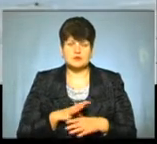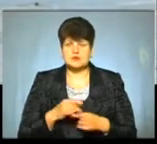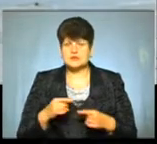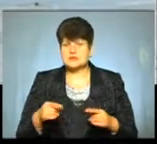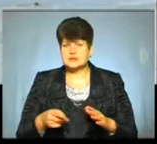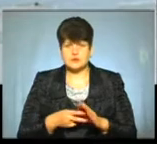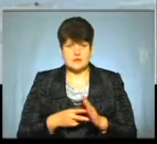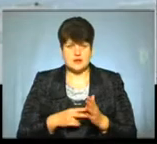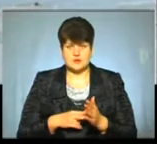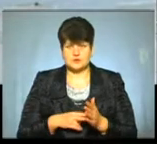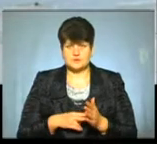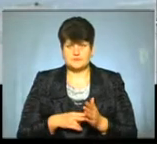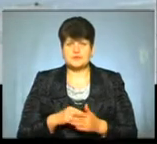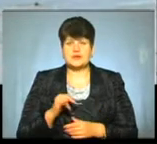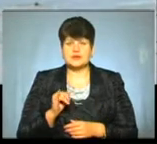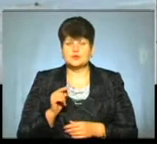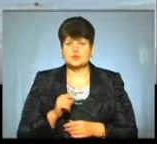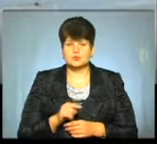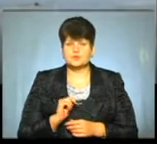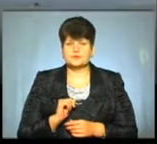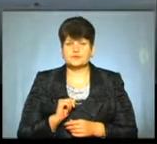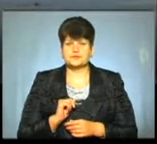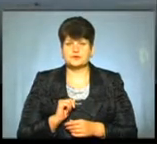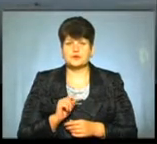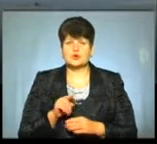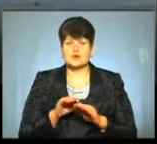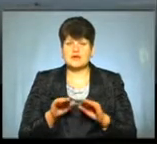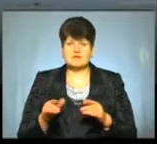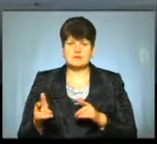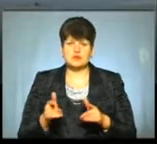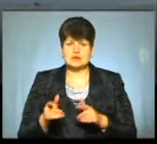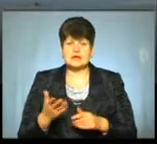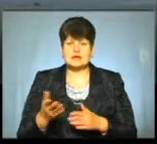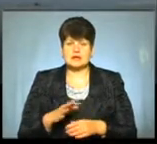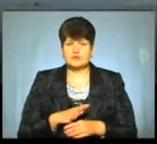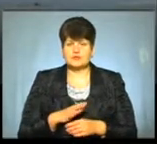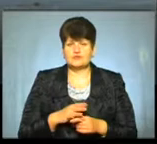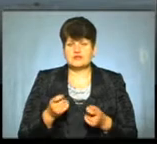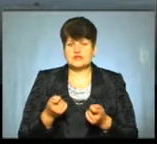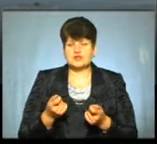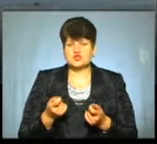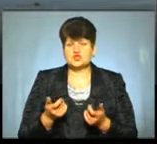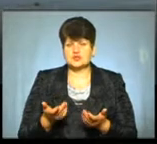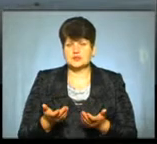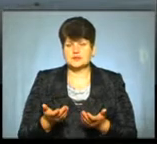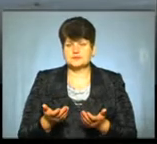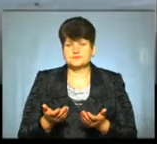були різнопланові, і тому, так, скажімо, той рівень підготовки, який був, трішечки